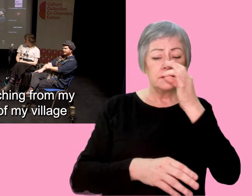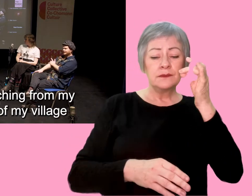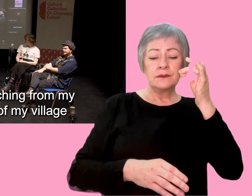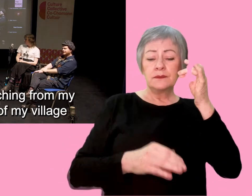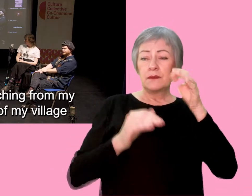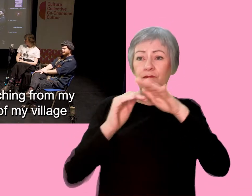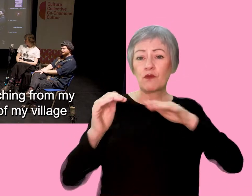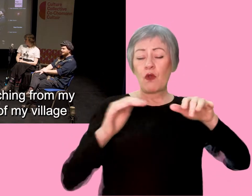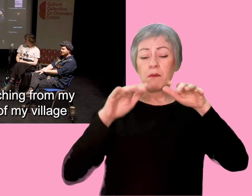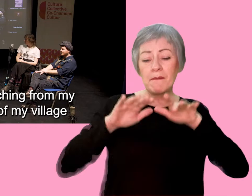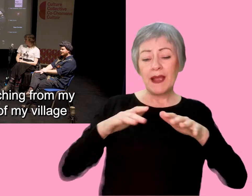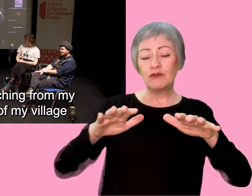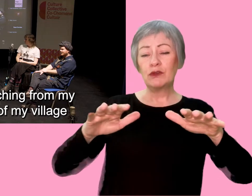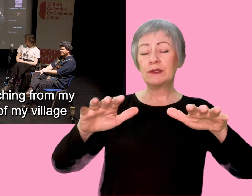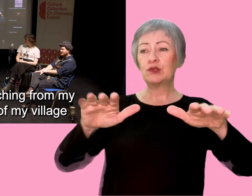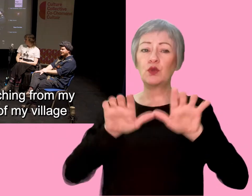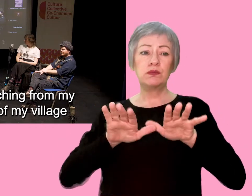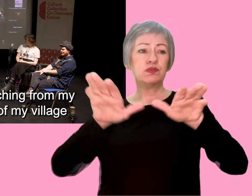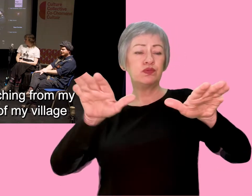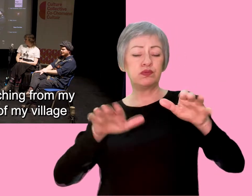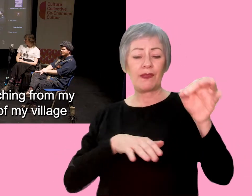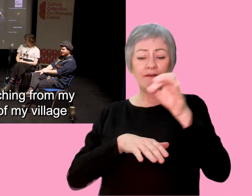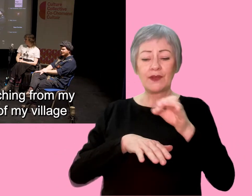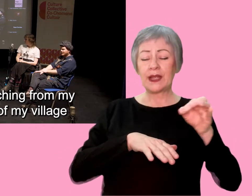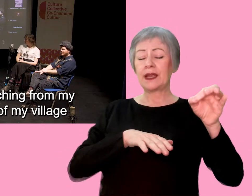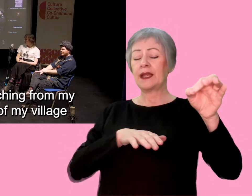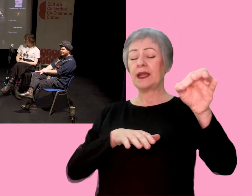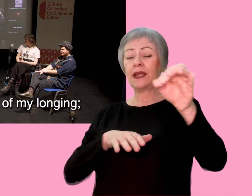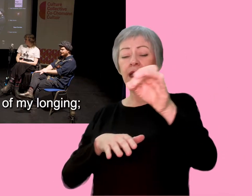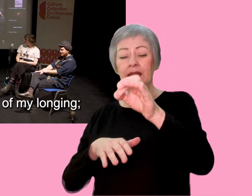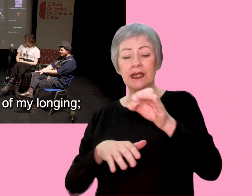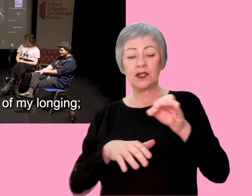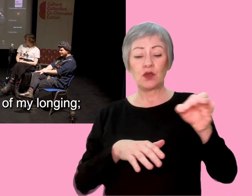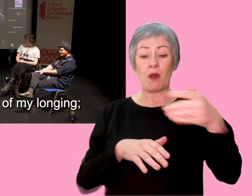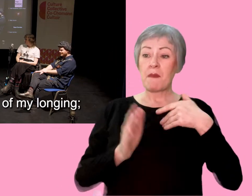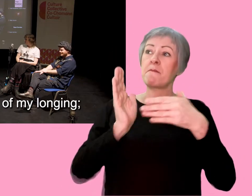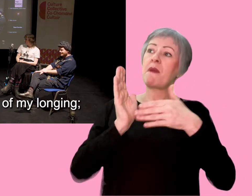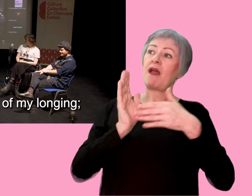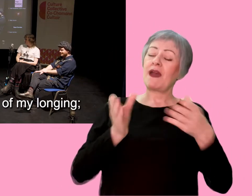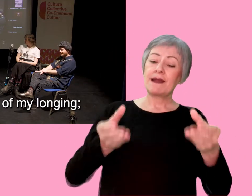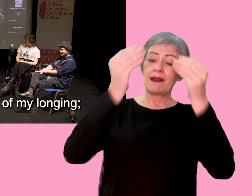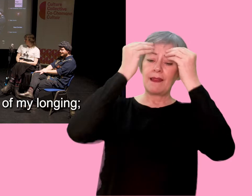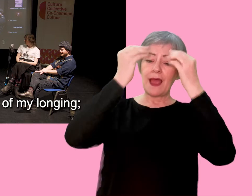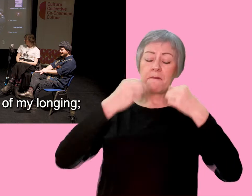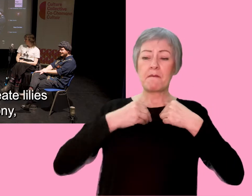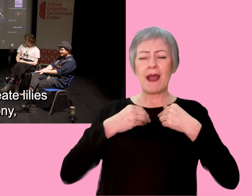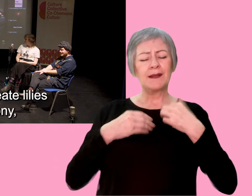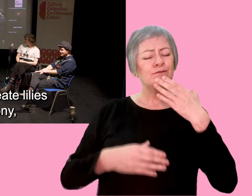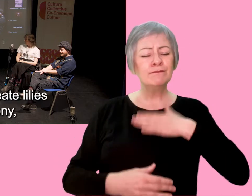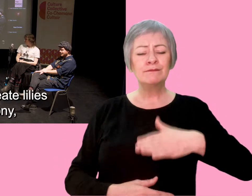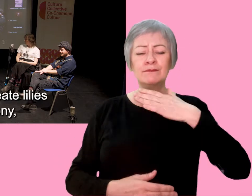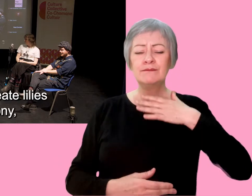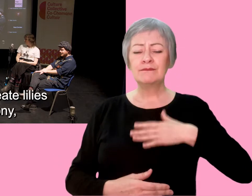قريتي ليعبر شوقي إلى حضن أمي وأصنع من ضلوعي زنابق